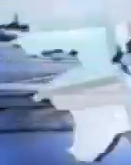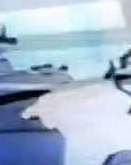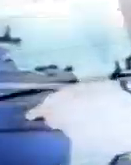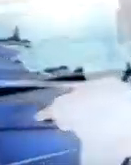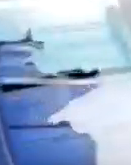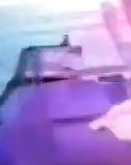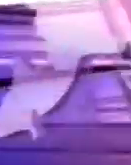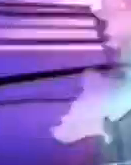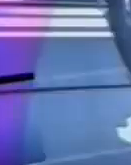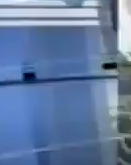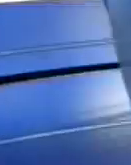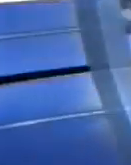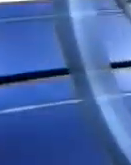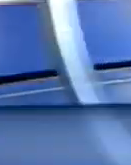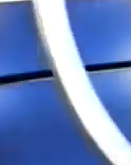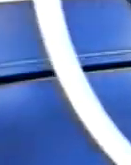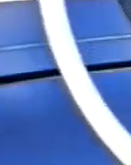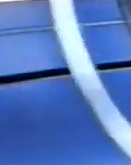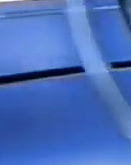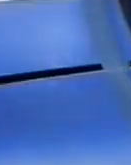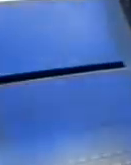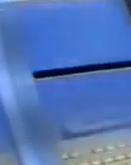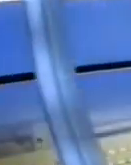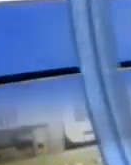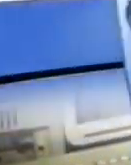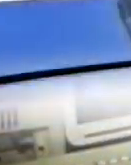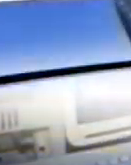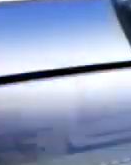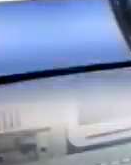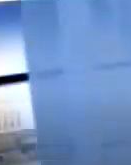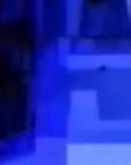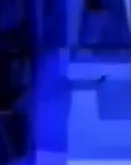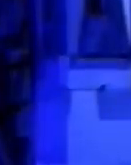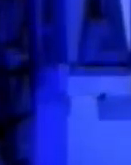На сьогодні це всі новини. Гарного вам вечора і побачимось у наступних випусках вістей.